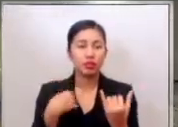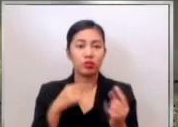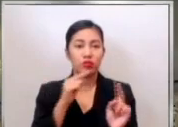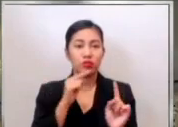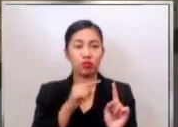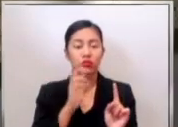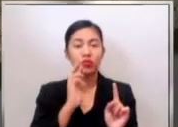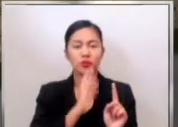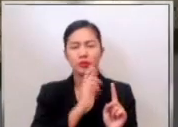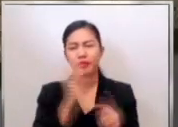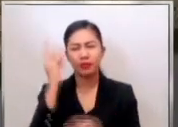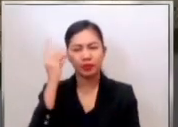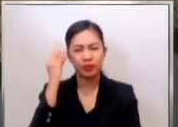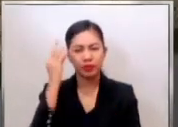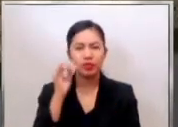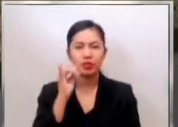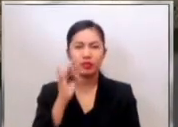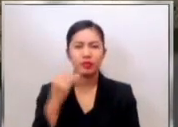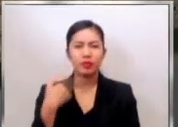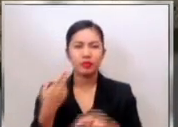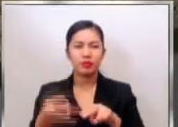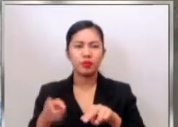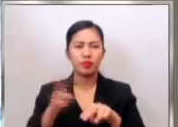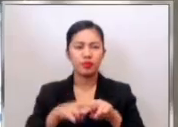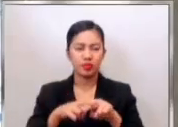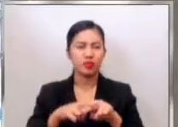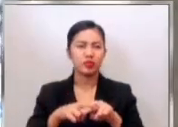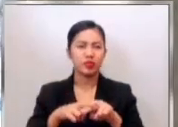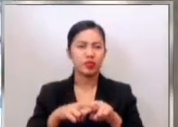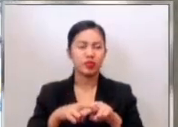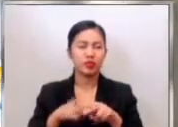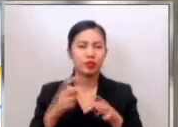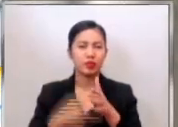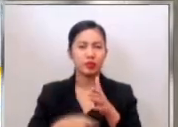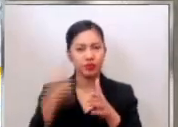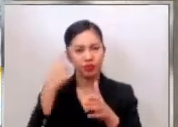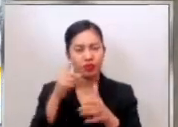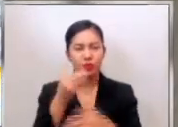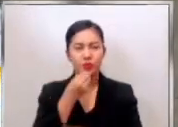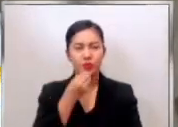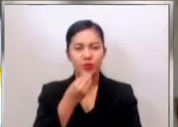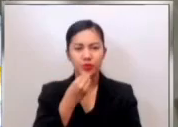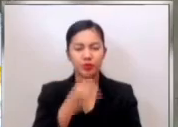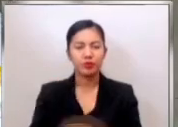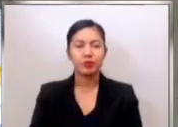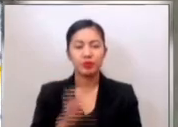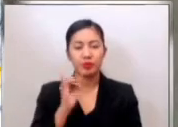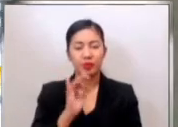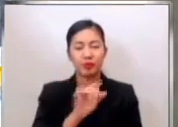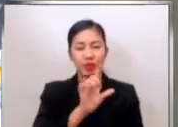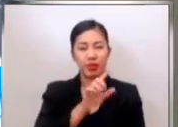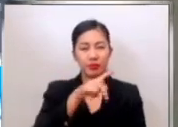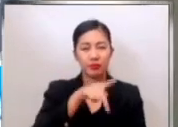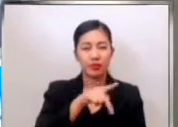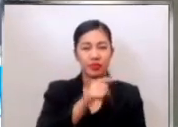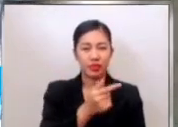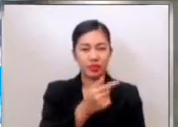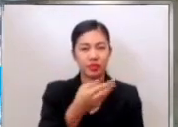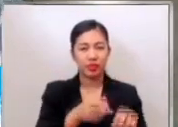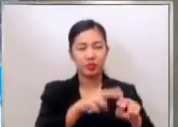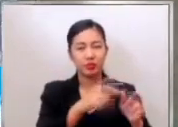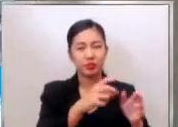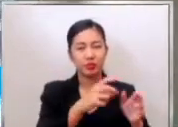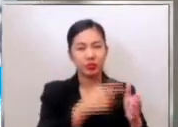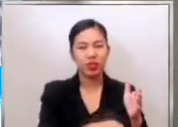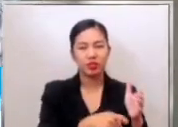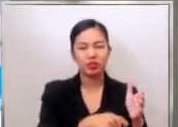na kung magtataas na sila ng presyo ng putahe. Pag nagtaas po kasi yung LPG, mas lalong tataas din po. Maaari kong madagdagan po or tumaas po yung